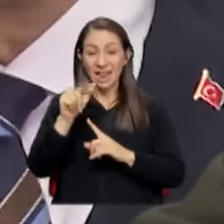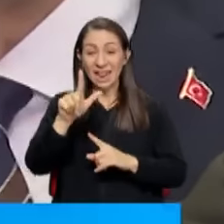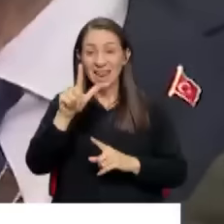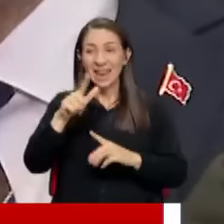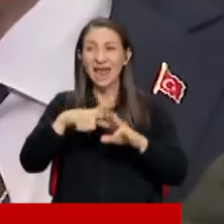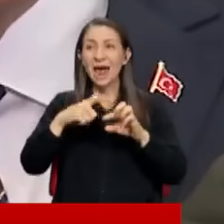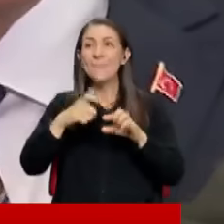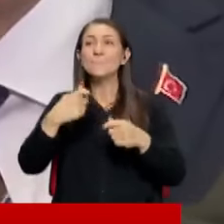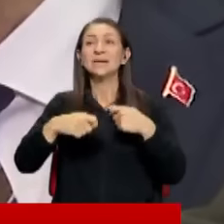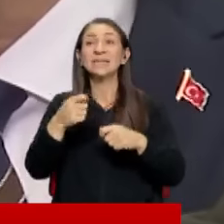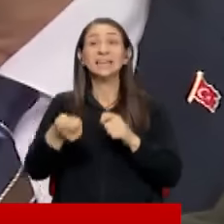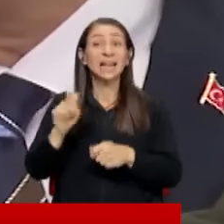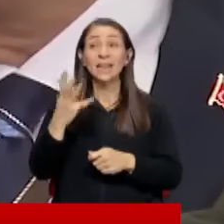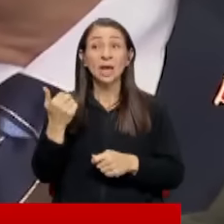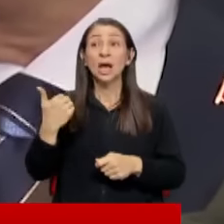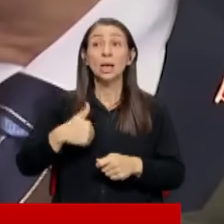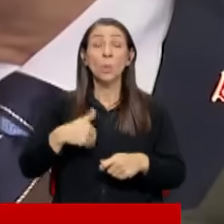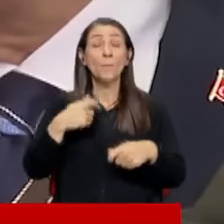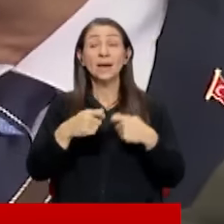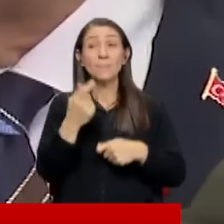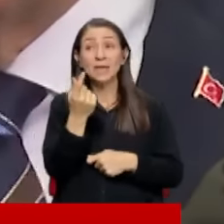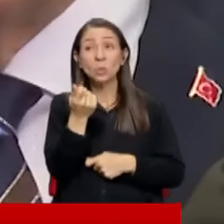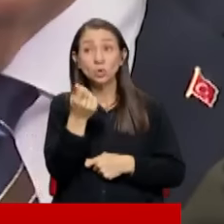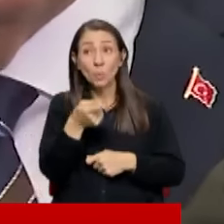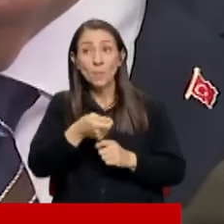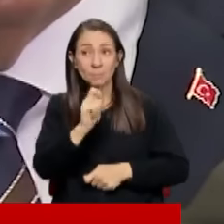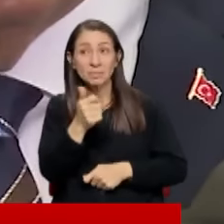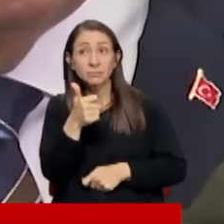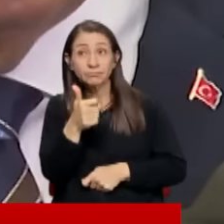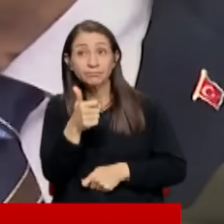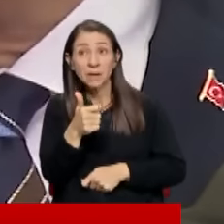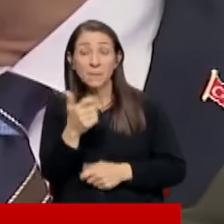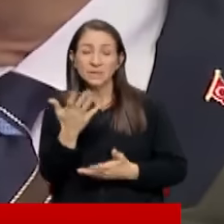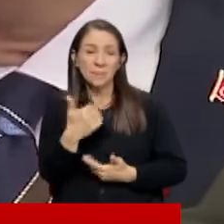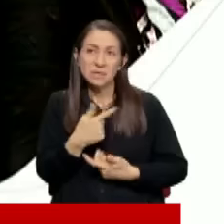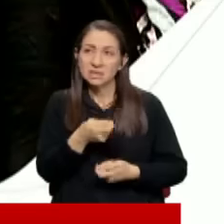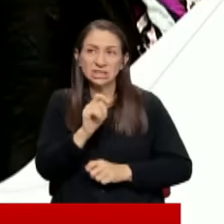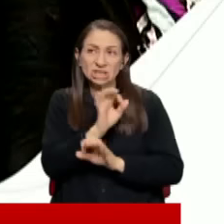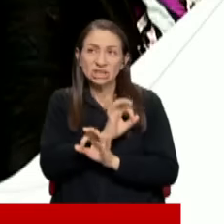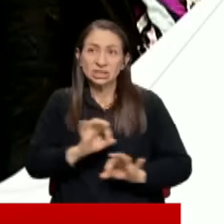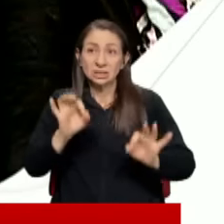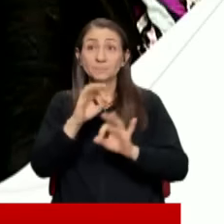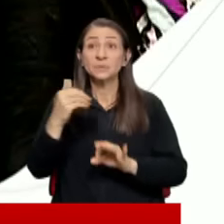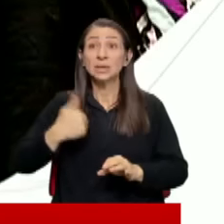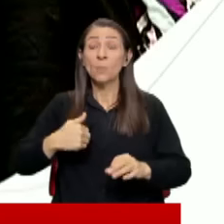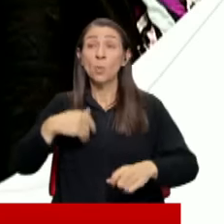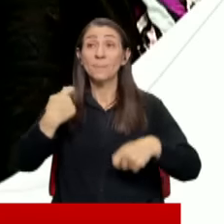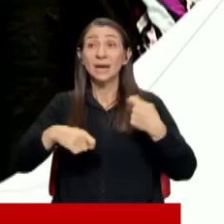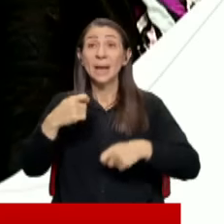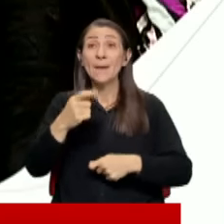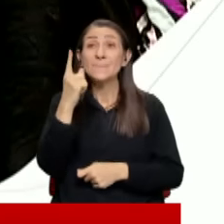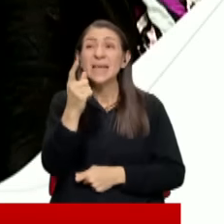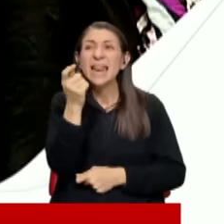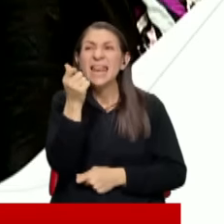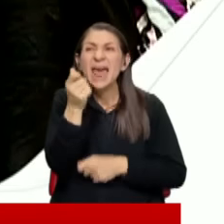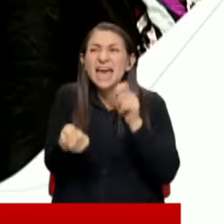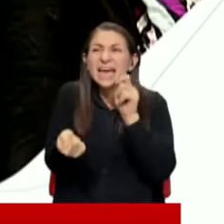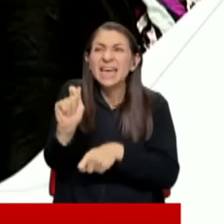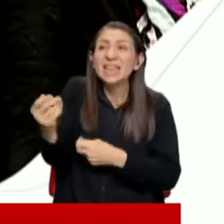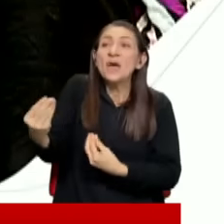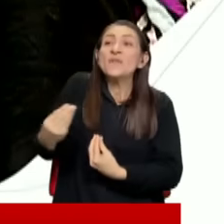ne kadar kredi almış, kamu bankalarından bir kuruş kredi alabildiler mi? Mesela biz alamadık hiç. Kamu bankalarından 1 lira